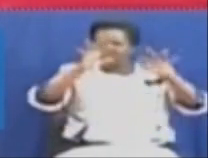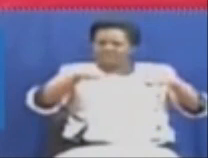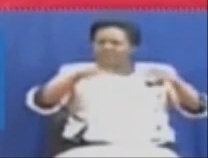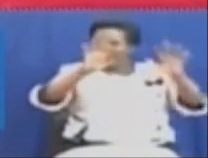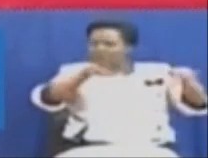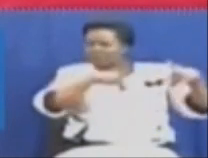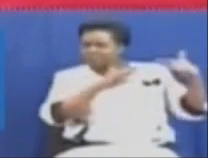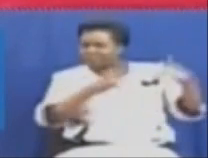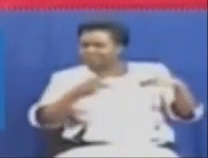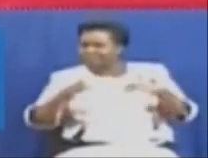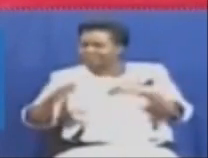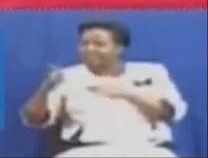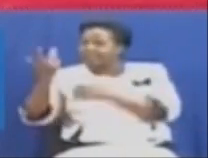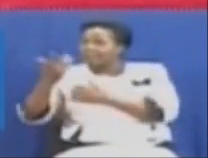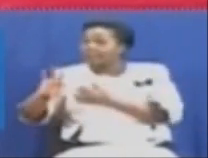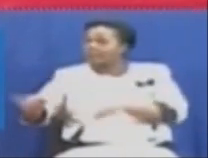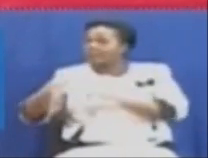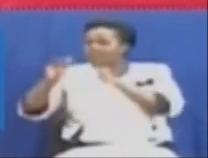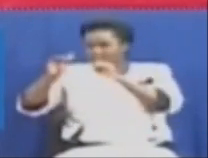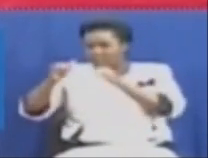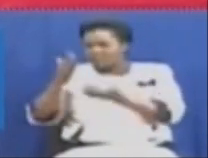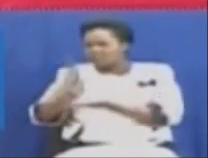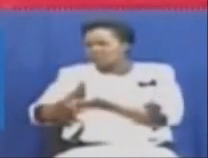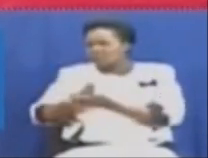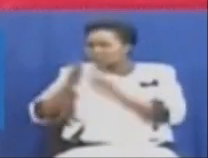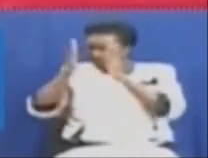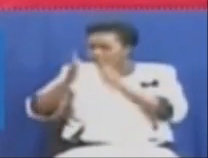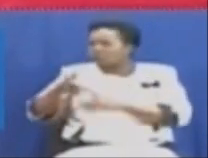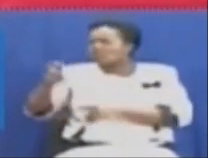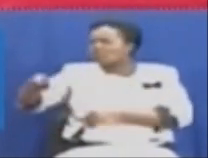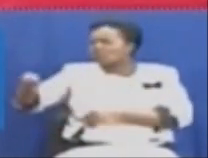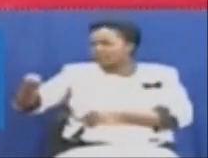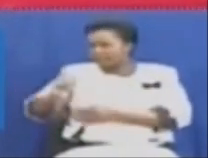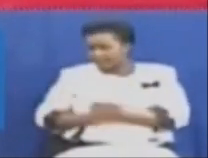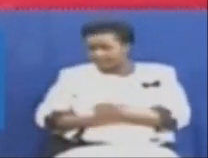Mheshimiwa Naibu Waziri, Ofisi ya Rais TAMISEMI, majibu.